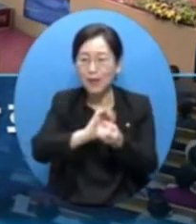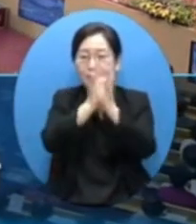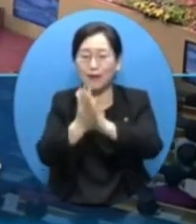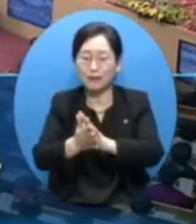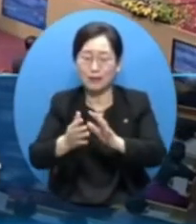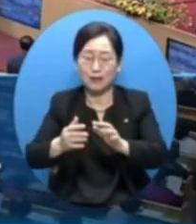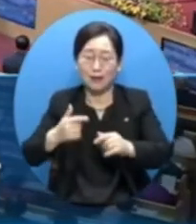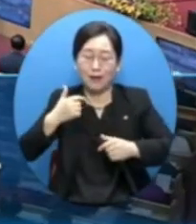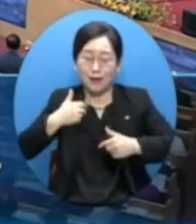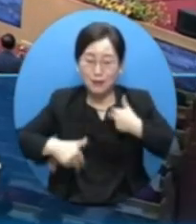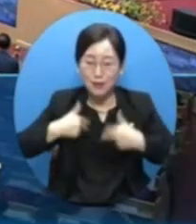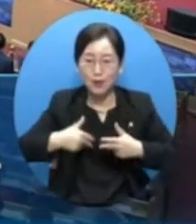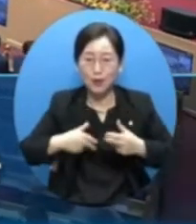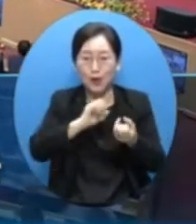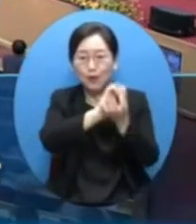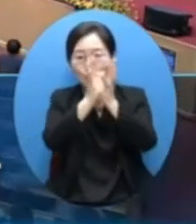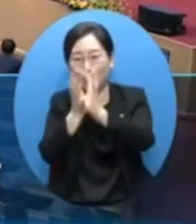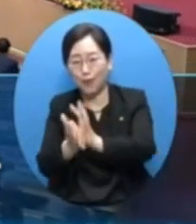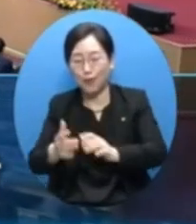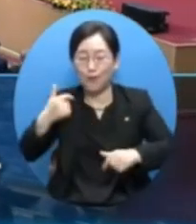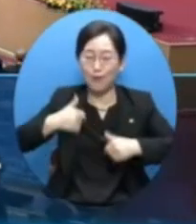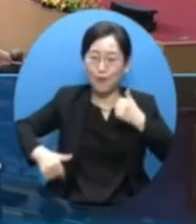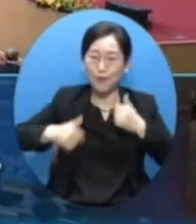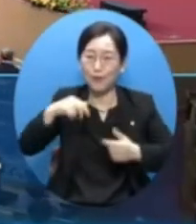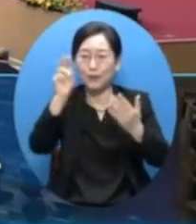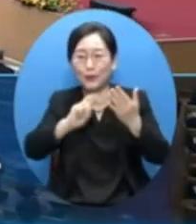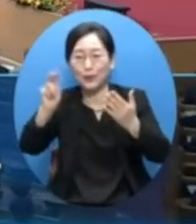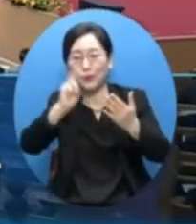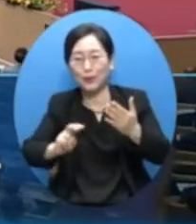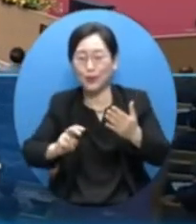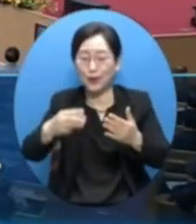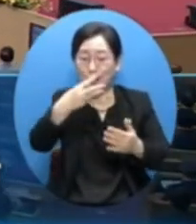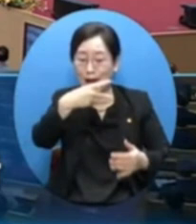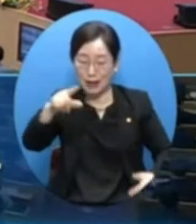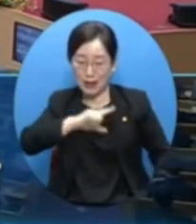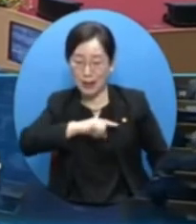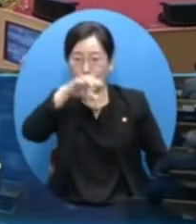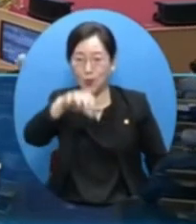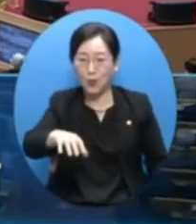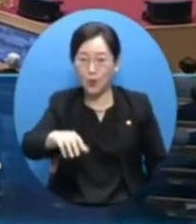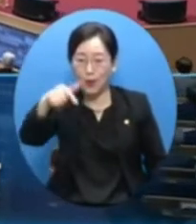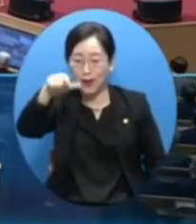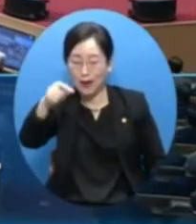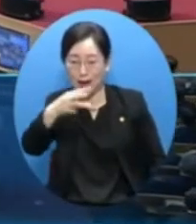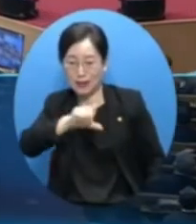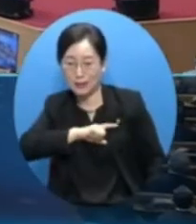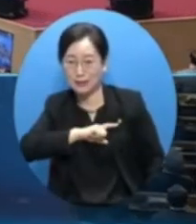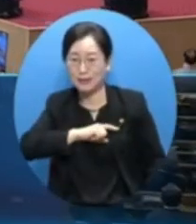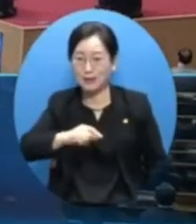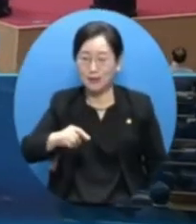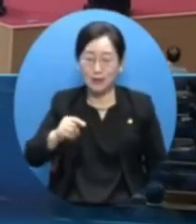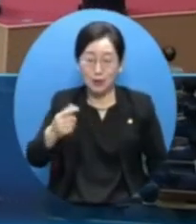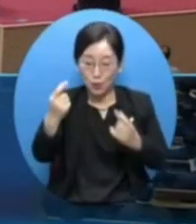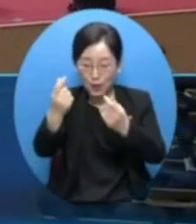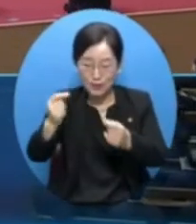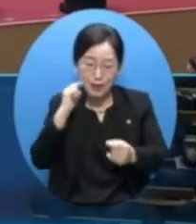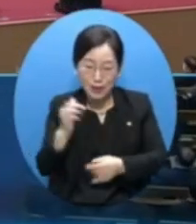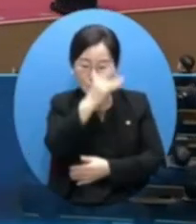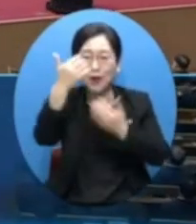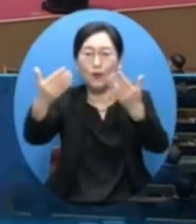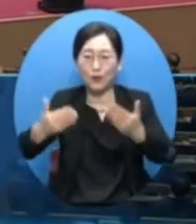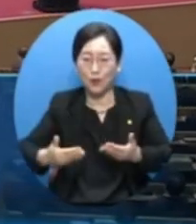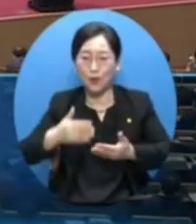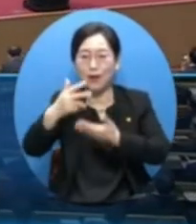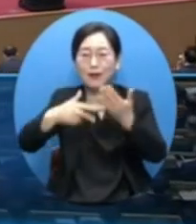즐거워하며 무성하게 피어 기쁜 노래로 즐거워하며 레바논의 영광과 갈렐과 샤론의 아름다움을 얻을 것이라. 그것들이 야훼의 영광 곧